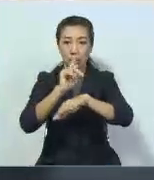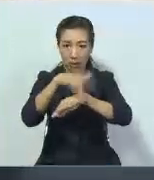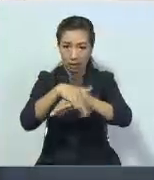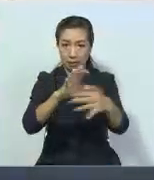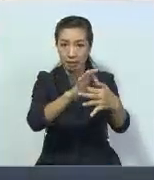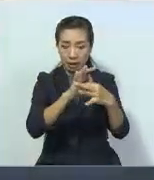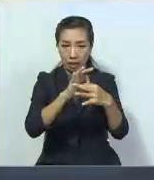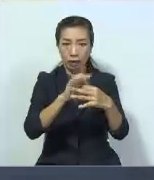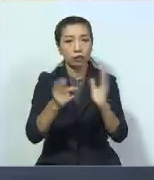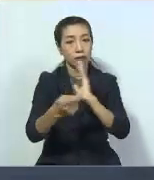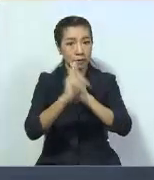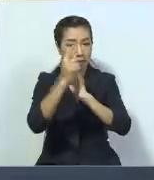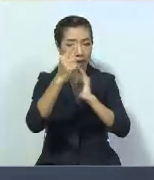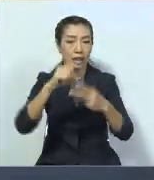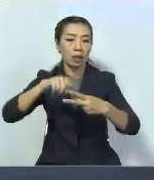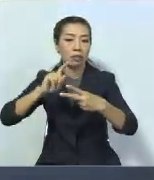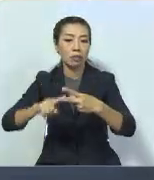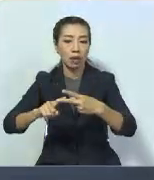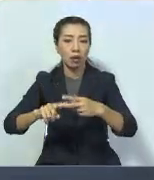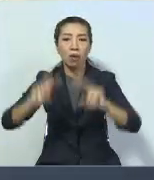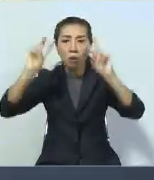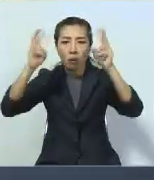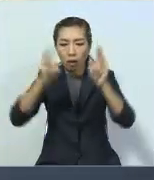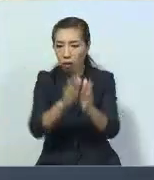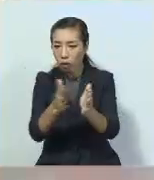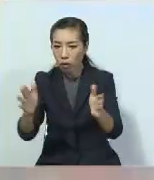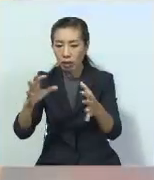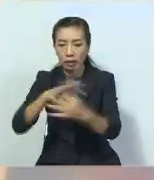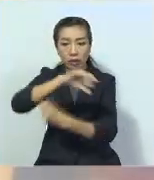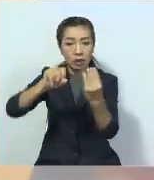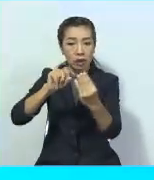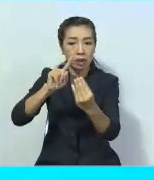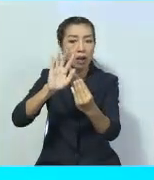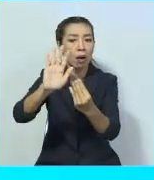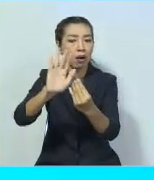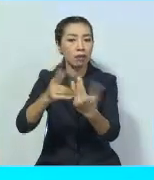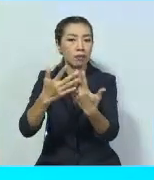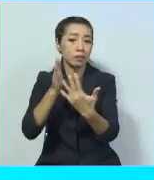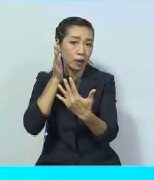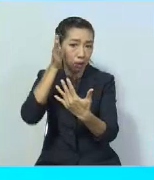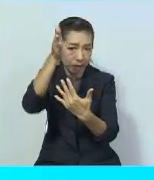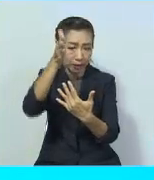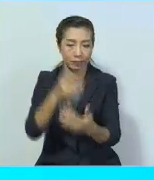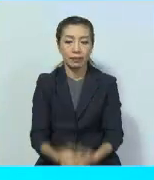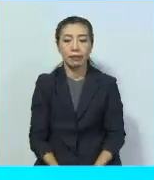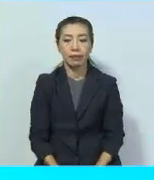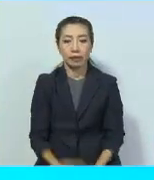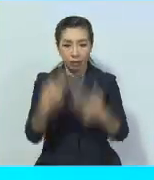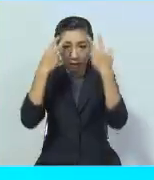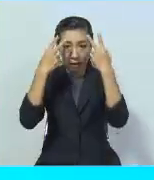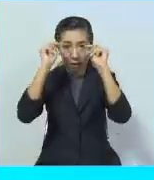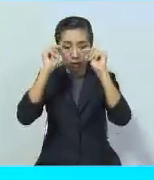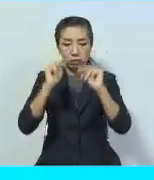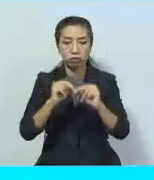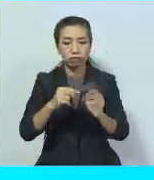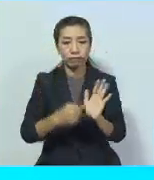นะครับก็คือหัวข้อการบูรณาการทางเศรษฐกิจระดับภูมิภาคและอนาคตของเอเปกโอกาสนี้นะครับท่านนายกรั